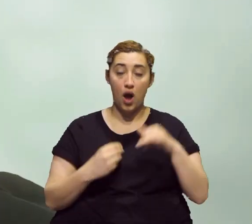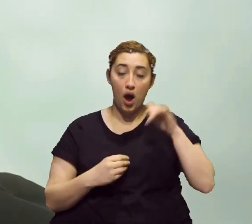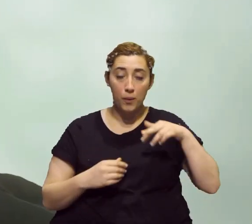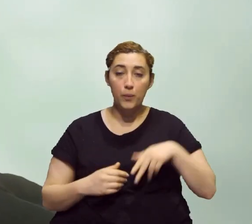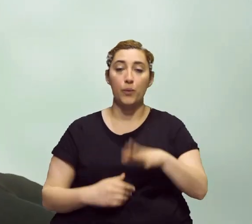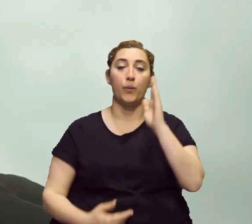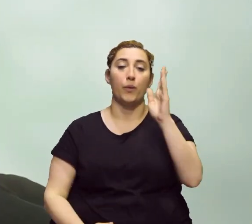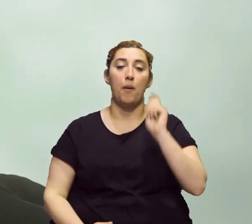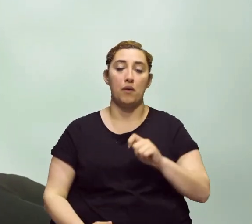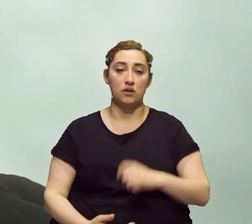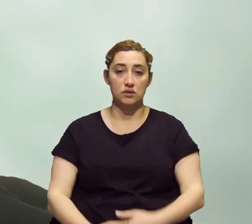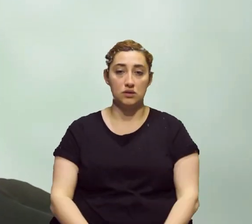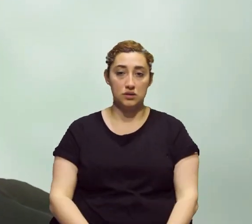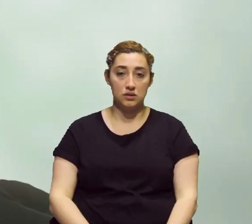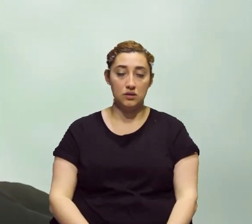yürürüz.